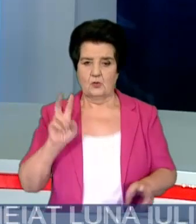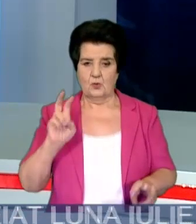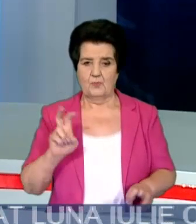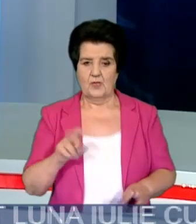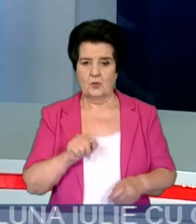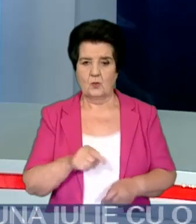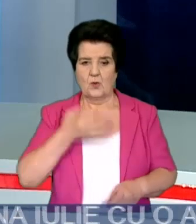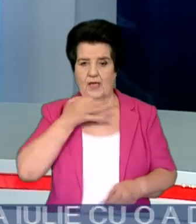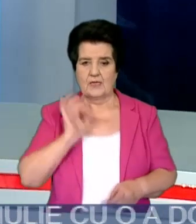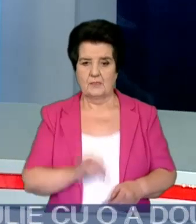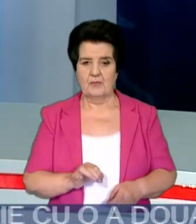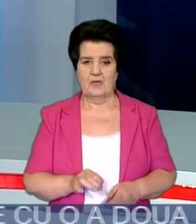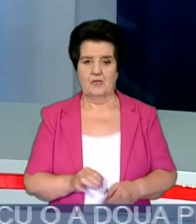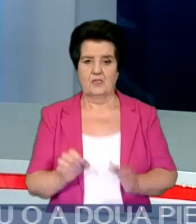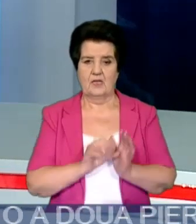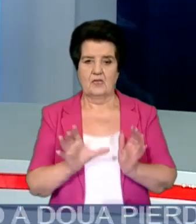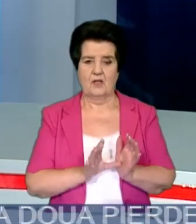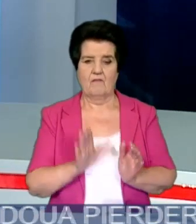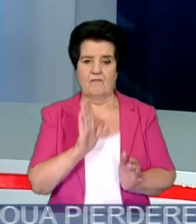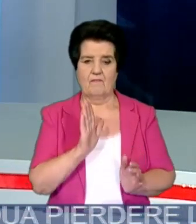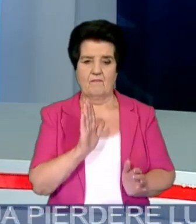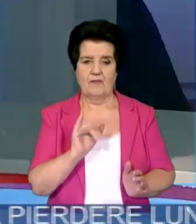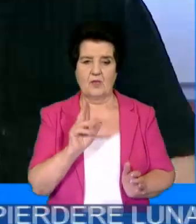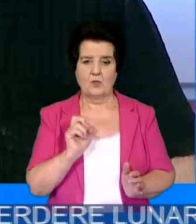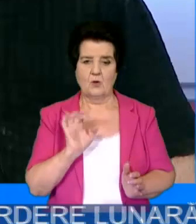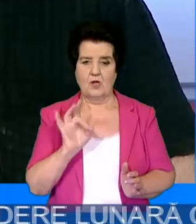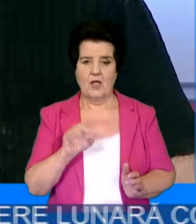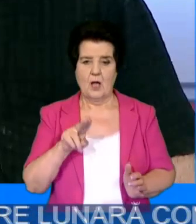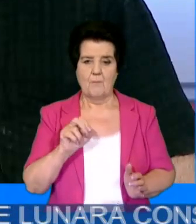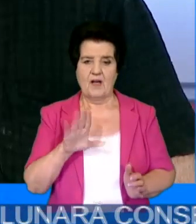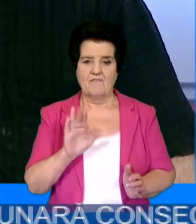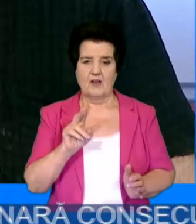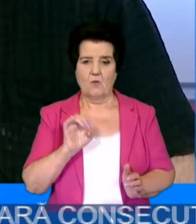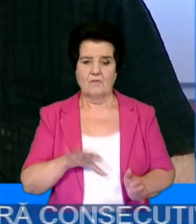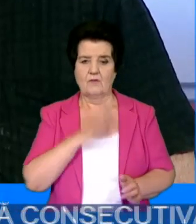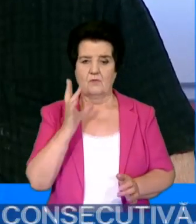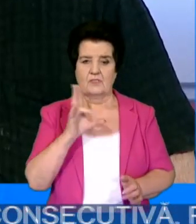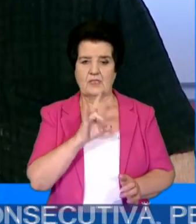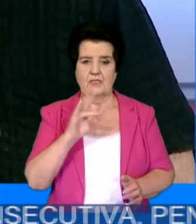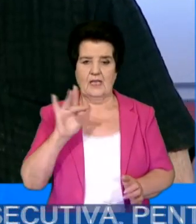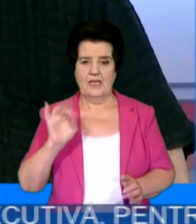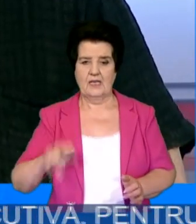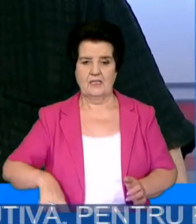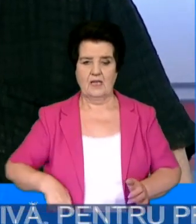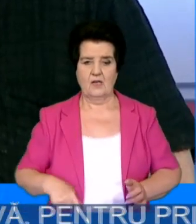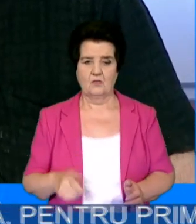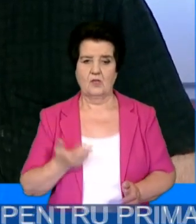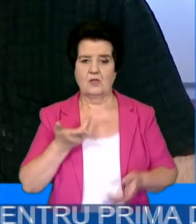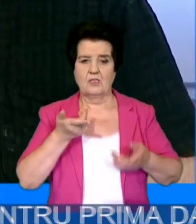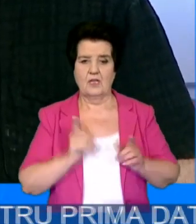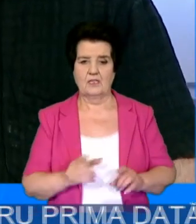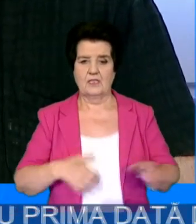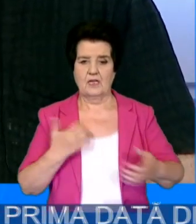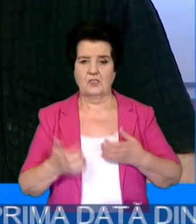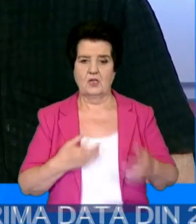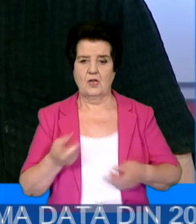cu expertul în domeniul energetic, domnul Victor Parlicov, fost director ANRE. Bună seara! Bună seara! Cât de reale sunt